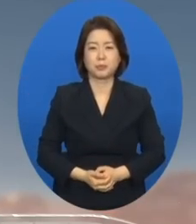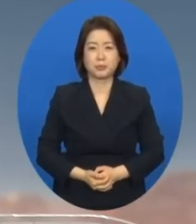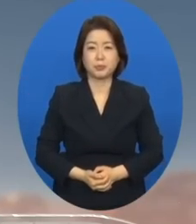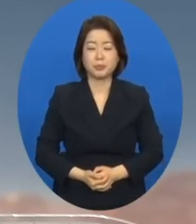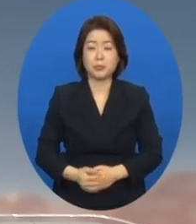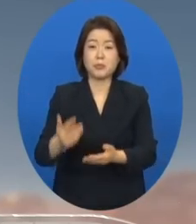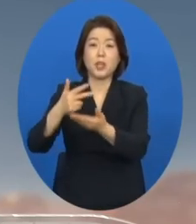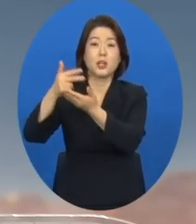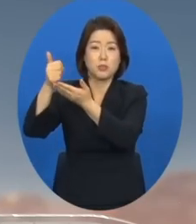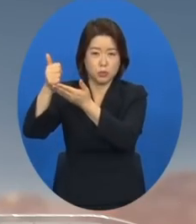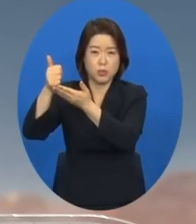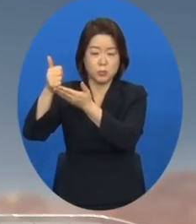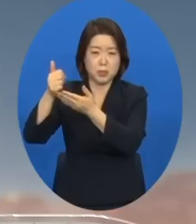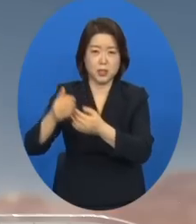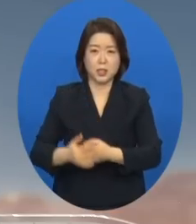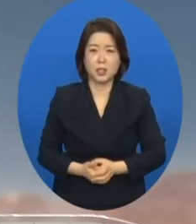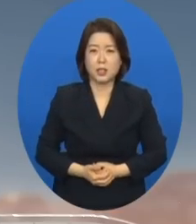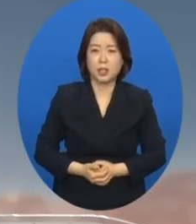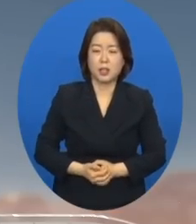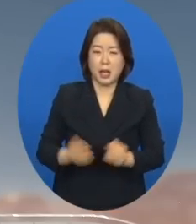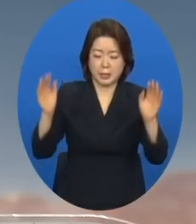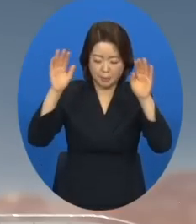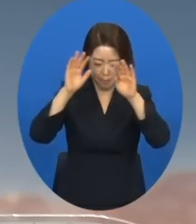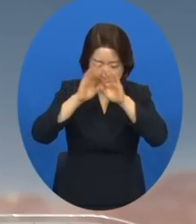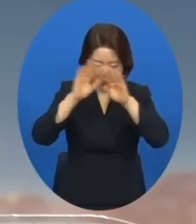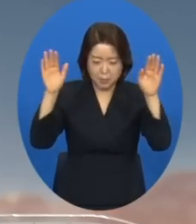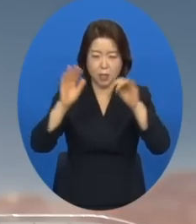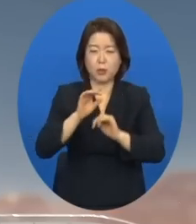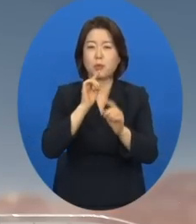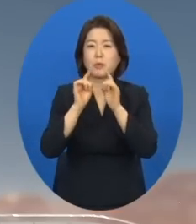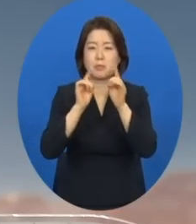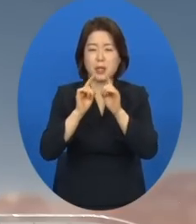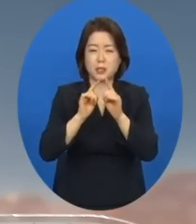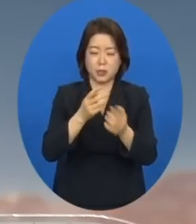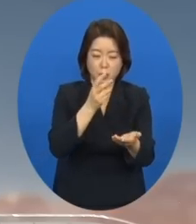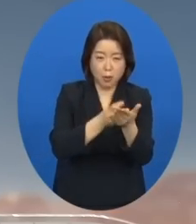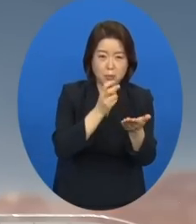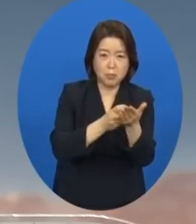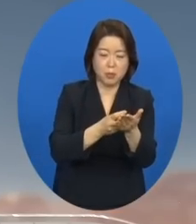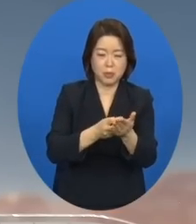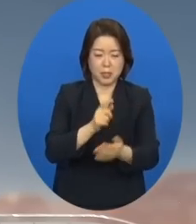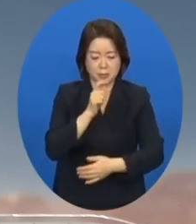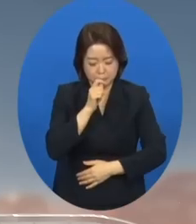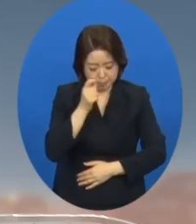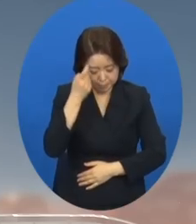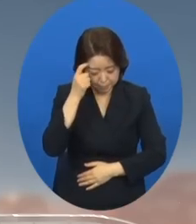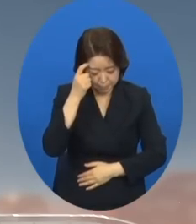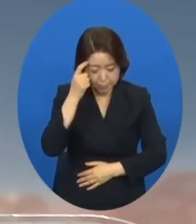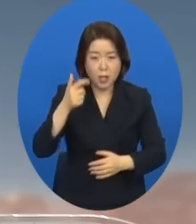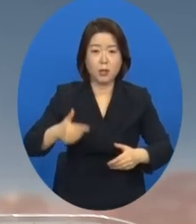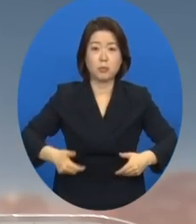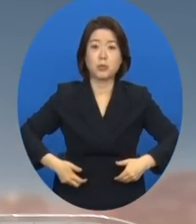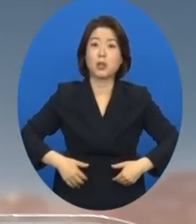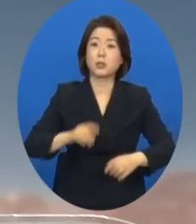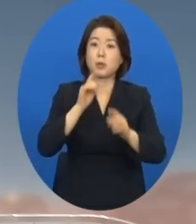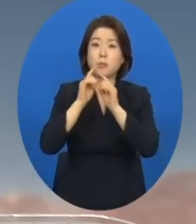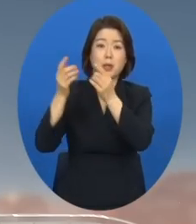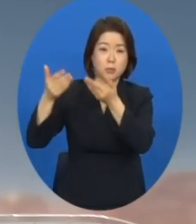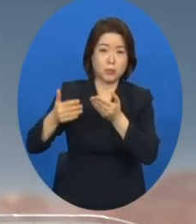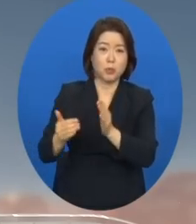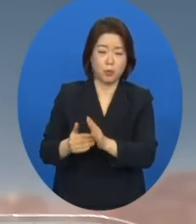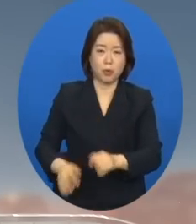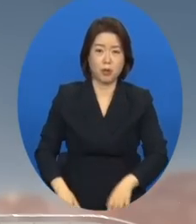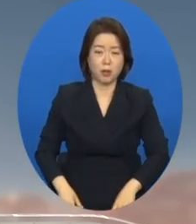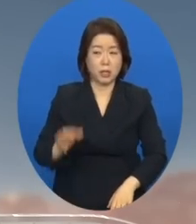주제는요 주의하로 말씀을 율법을 묵상해야 된다라고 말씀하셨어요 우리가 왜